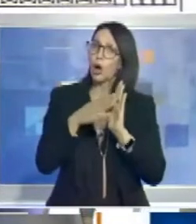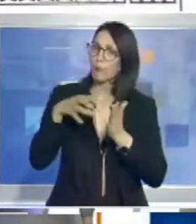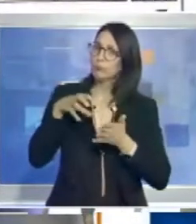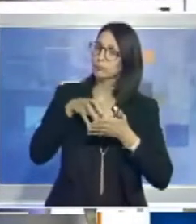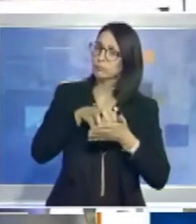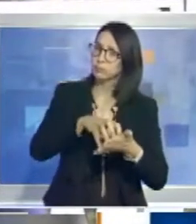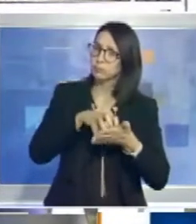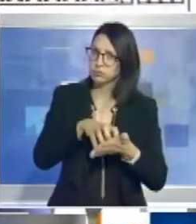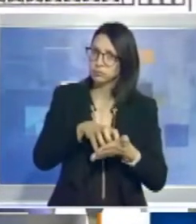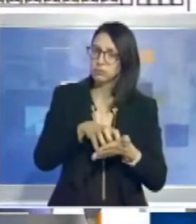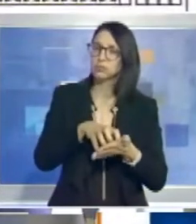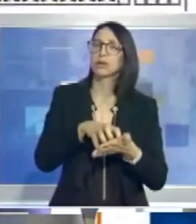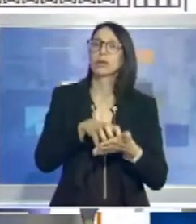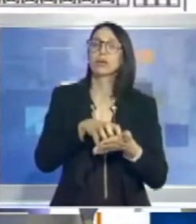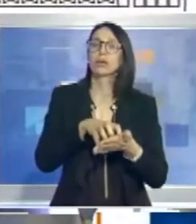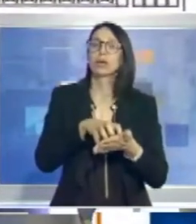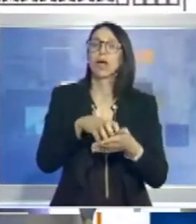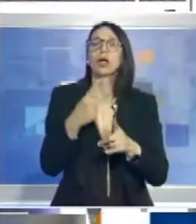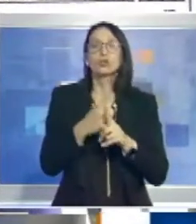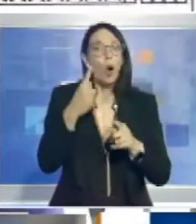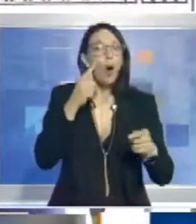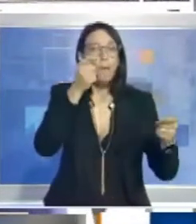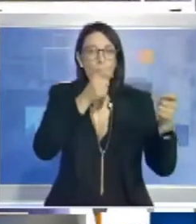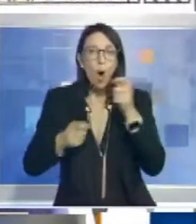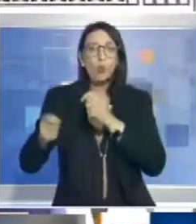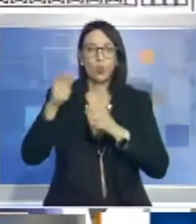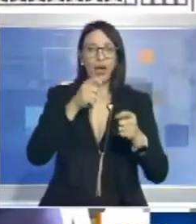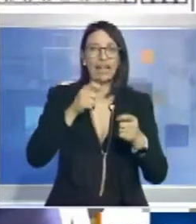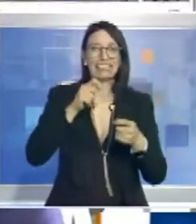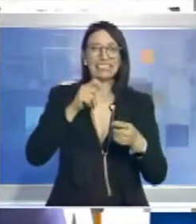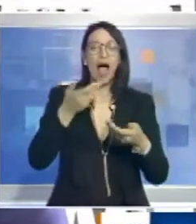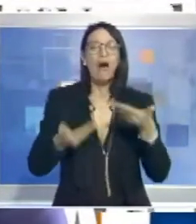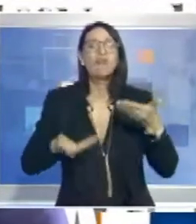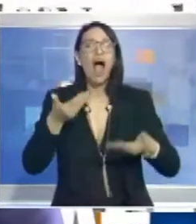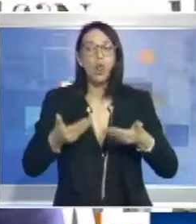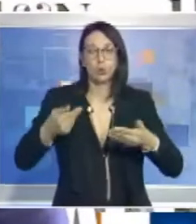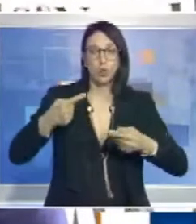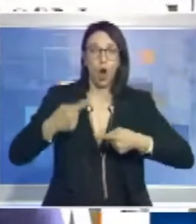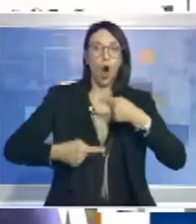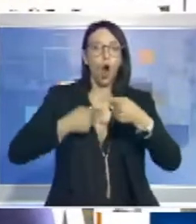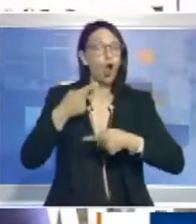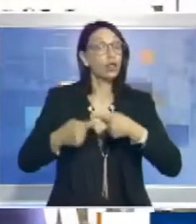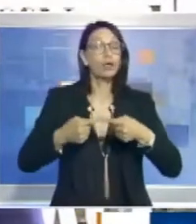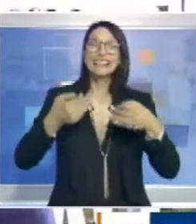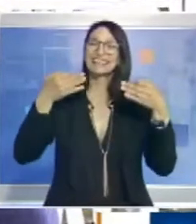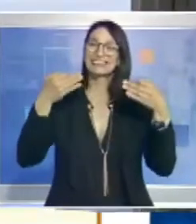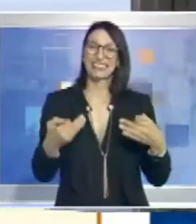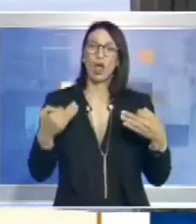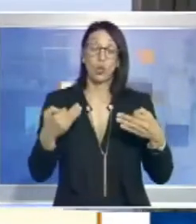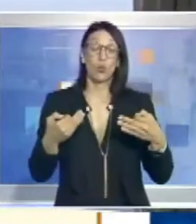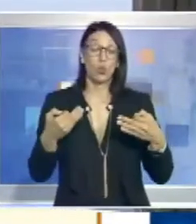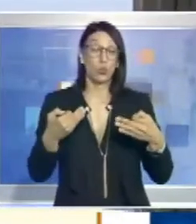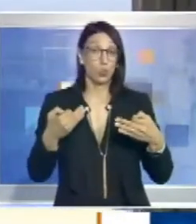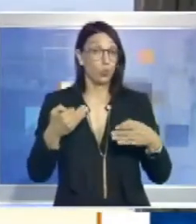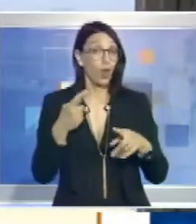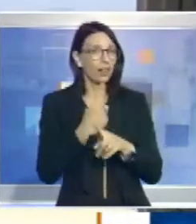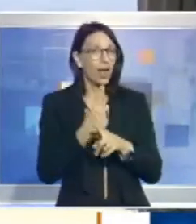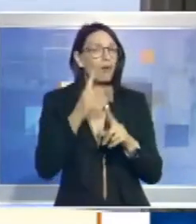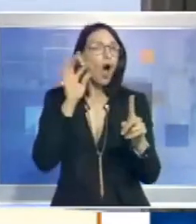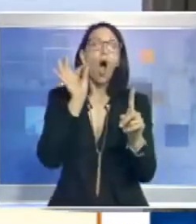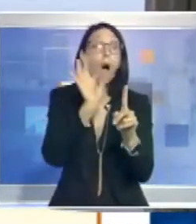risorse, avere un monitoraggio e una valutazione nel continuo per essere sicuro che